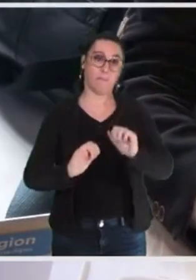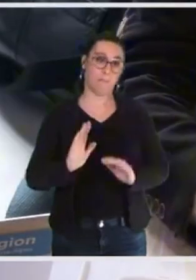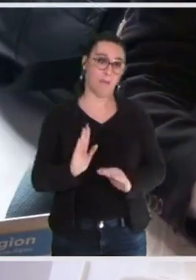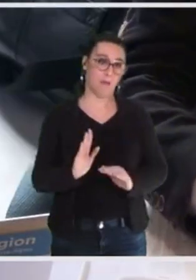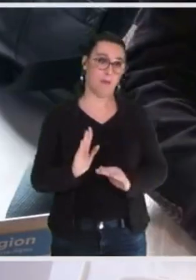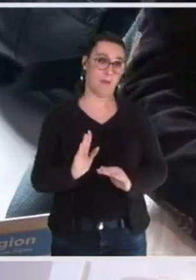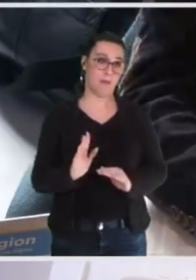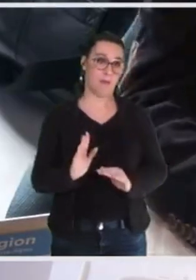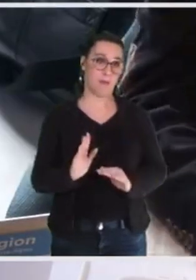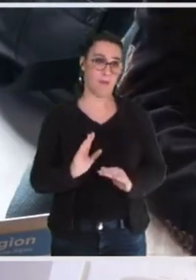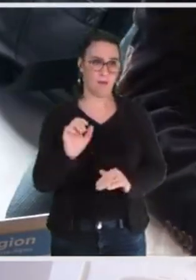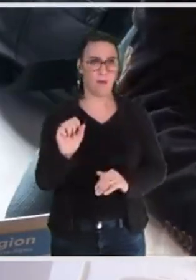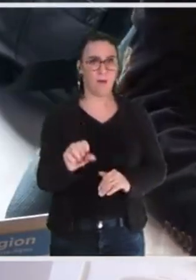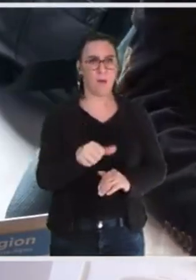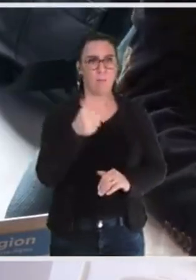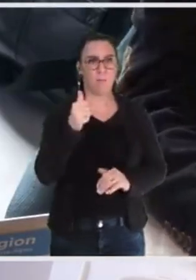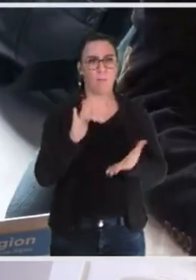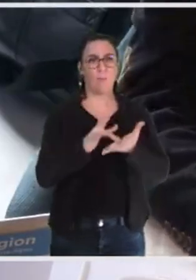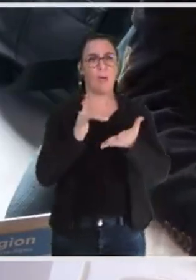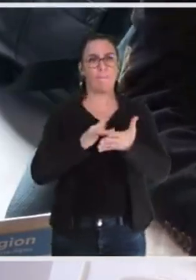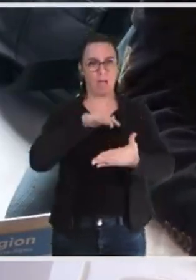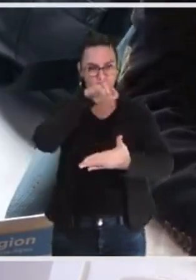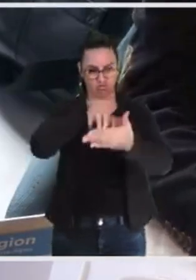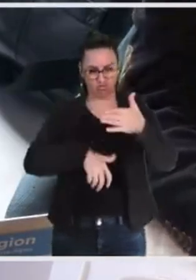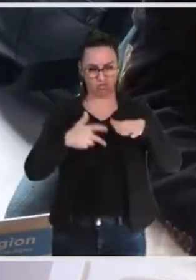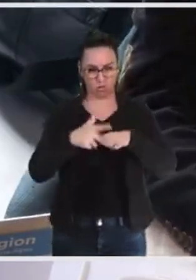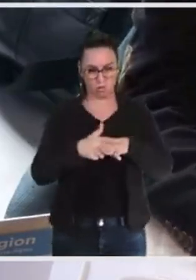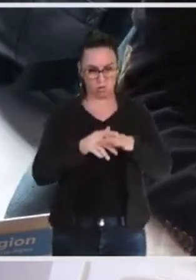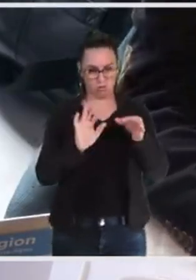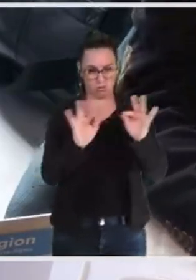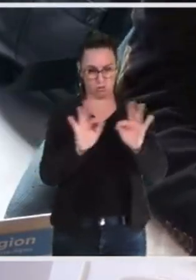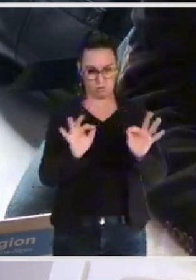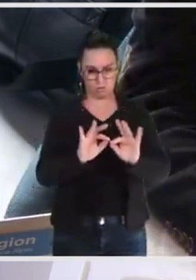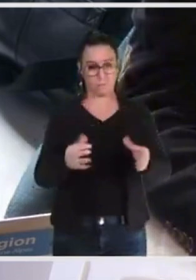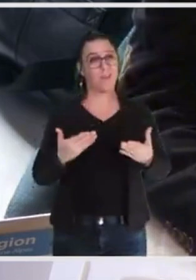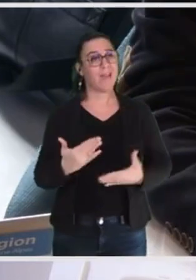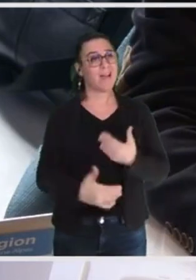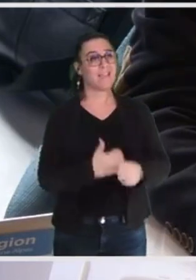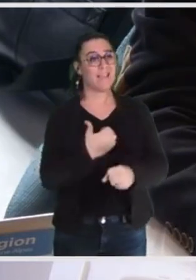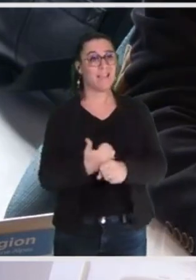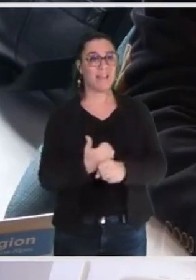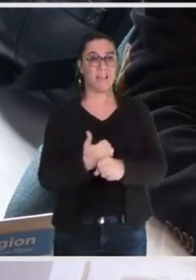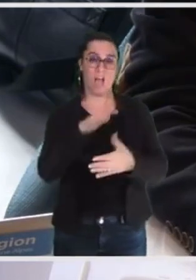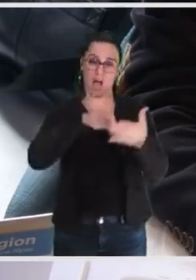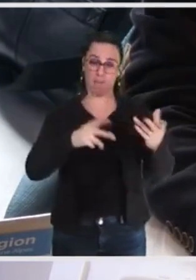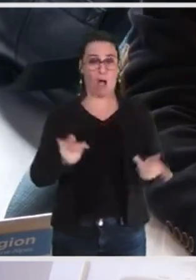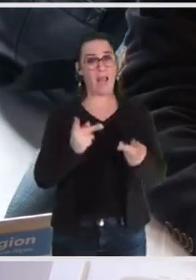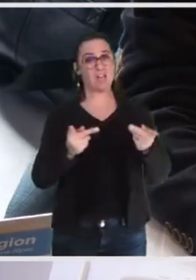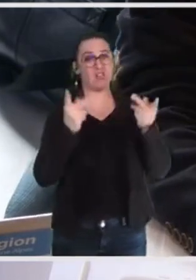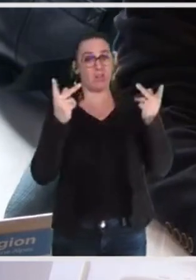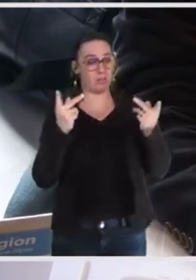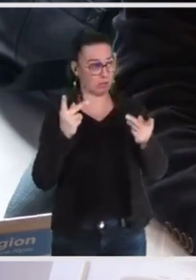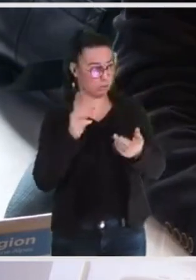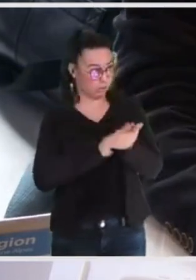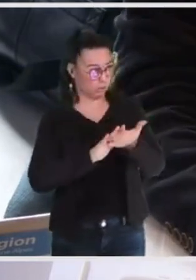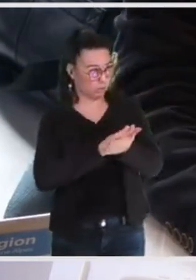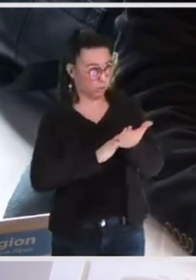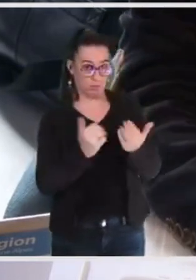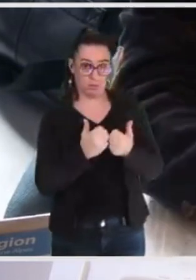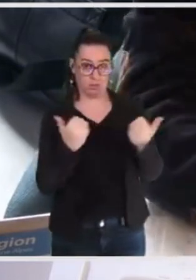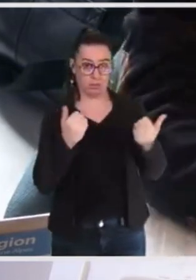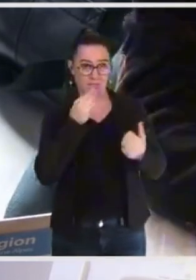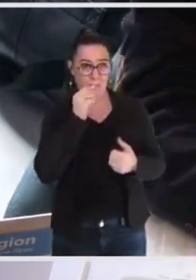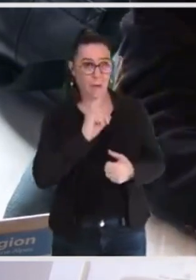la première page d'introduction, vous dites que cette année, le rapport s'allège. Là, pour moi, c'est pas tellement bon